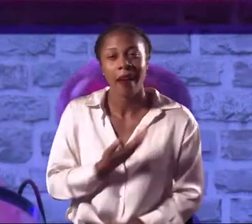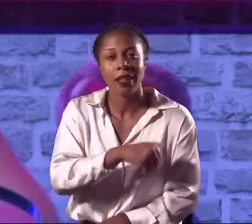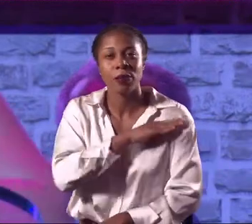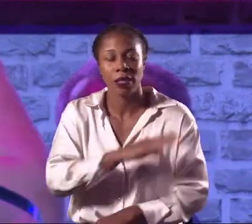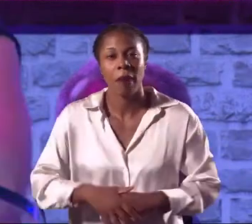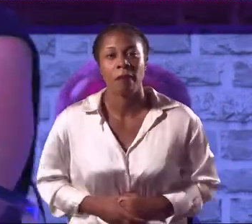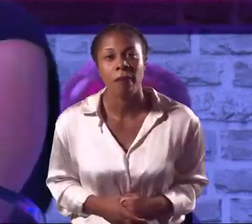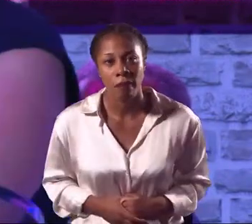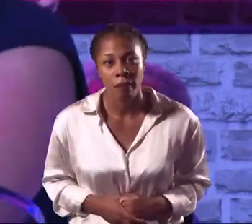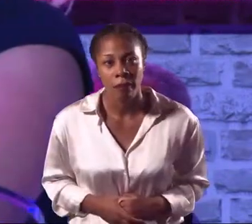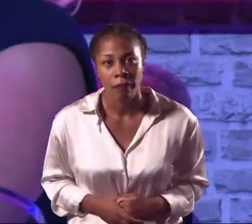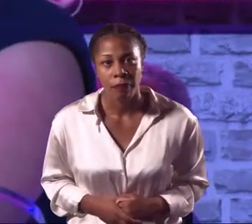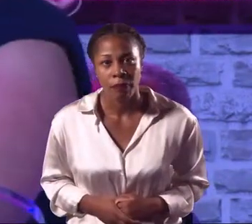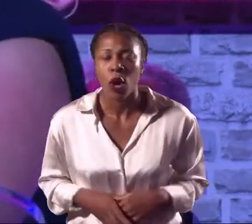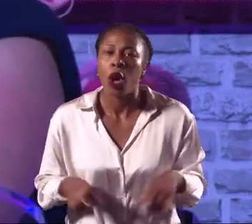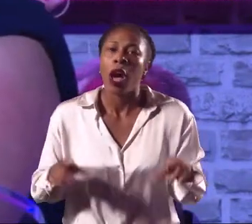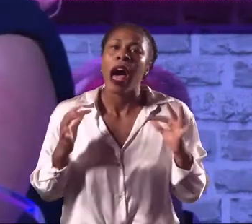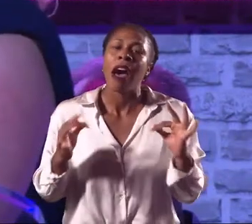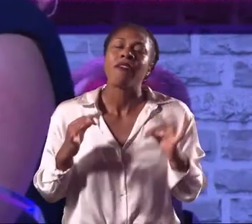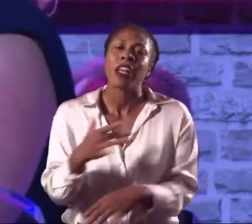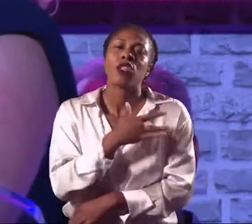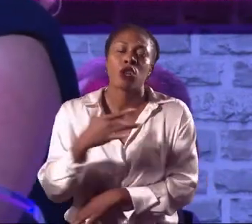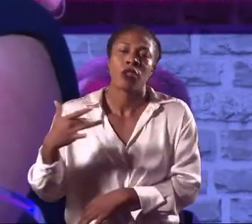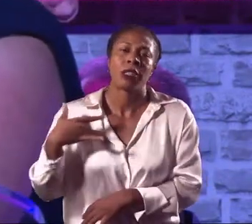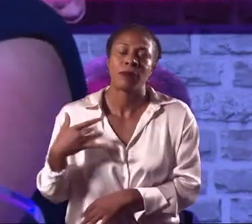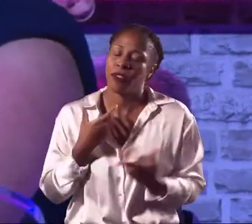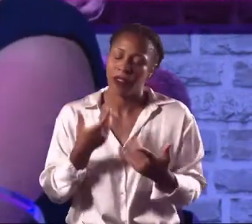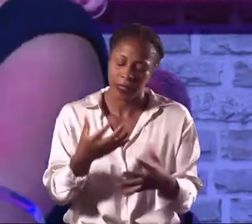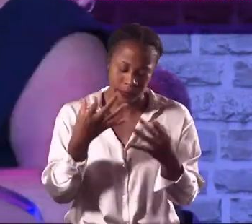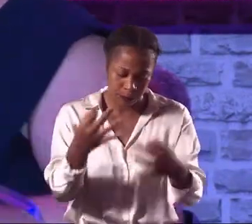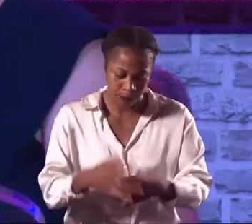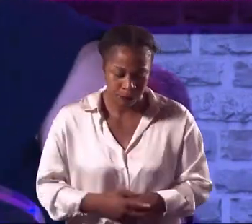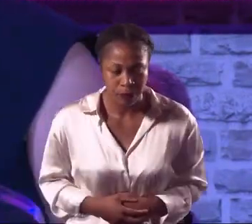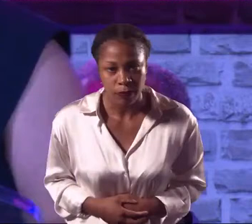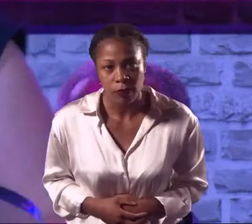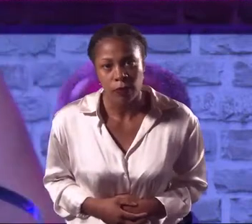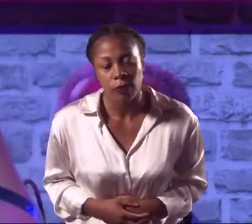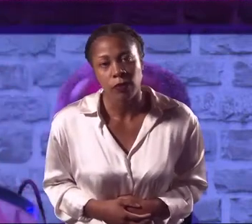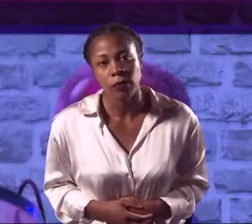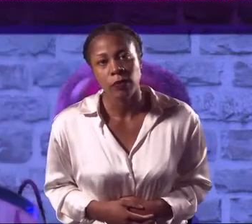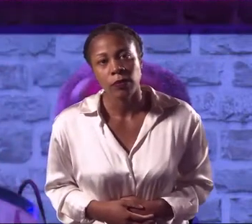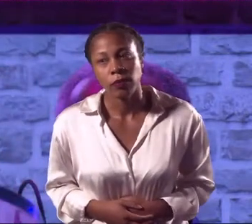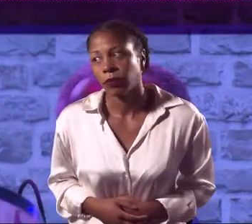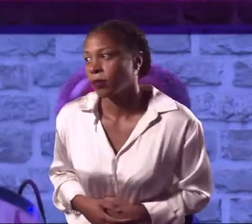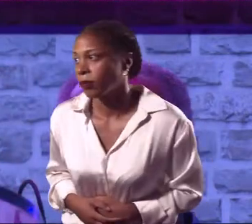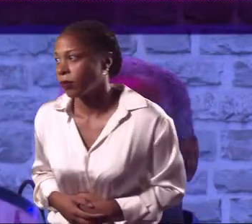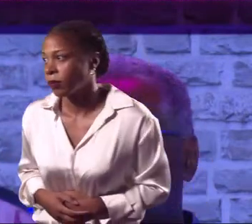Et puisque nous parlons de santé, je veux alerter sur un point sur lequel